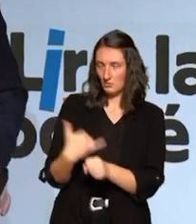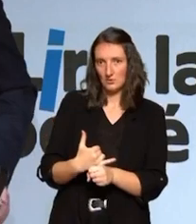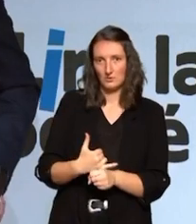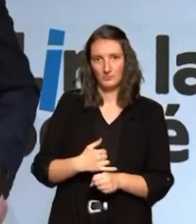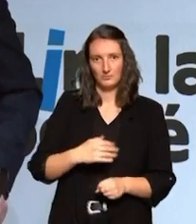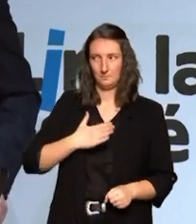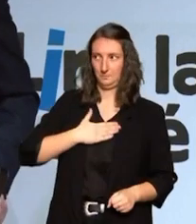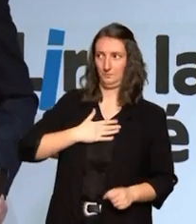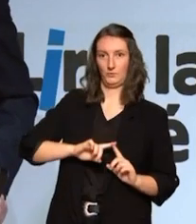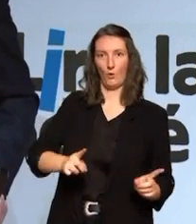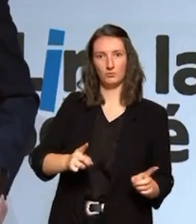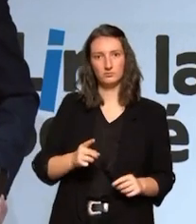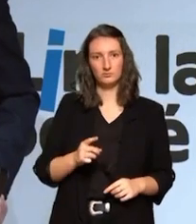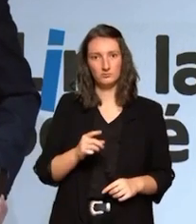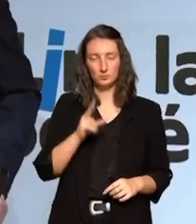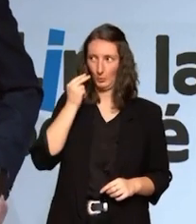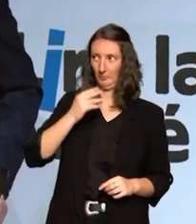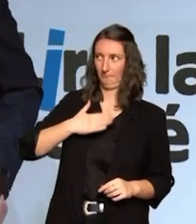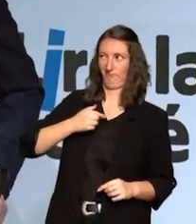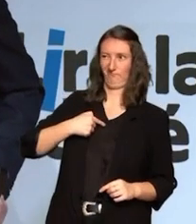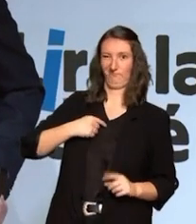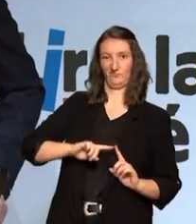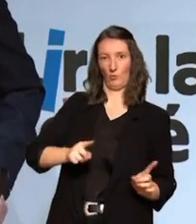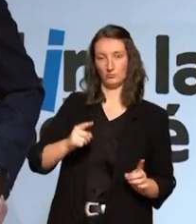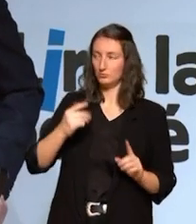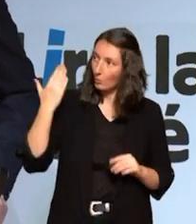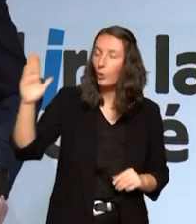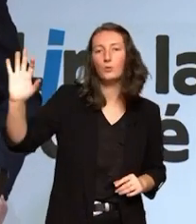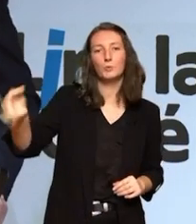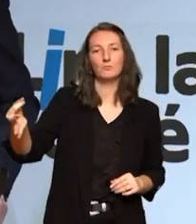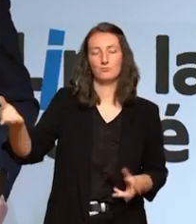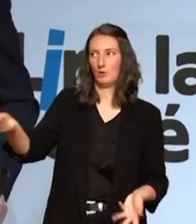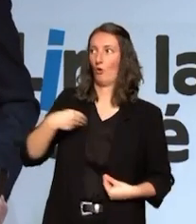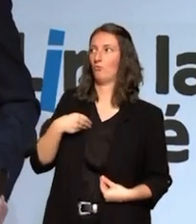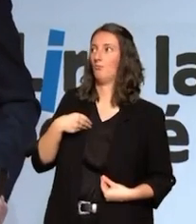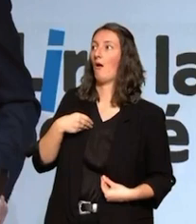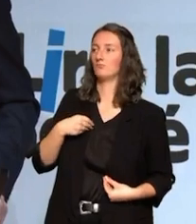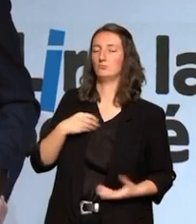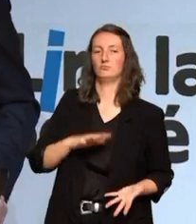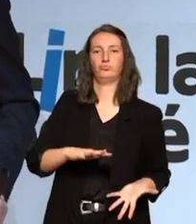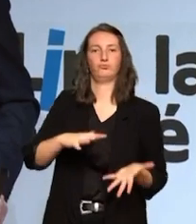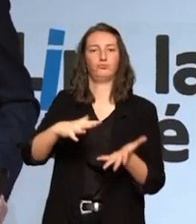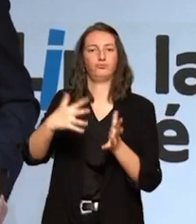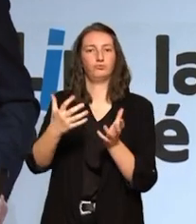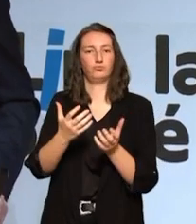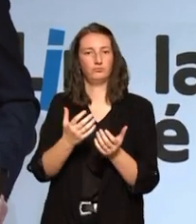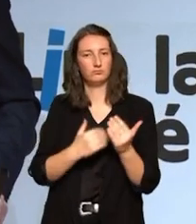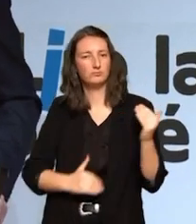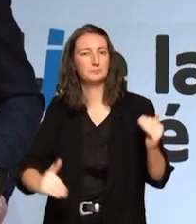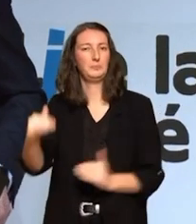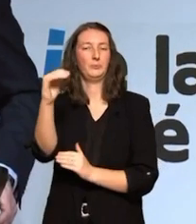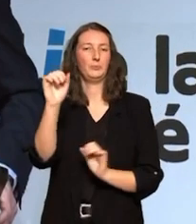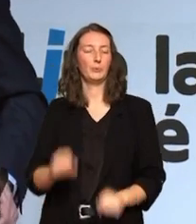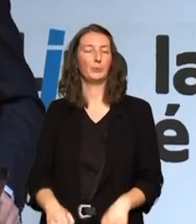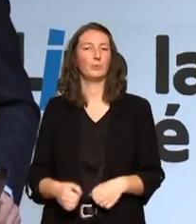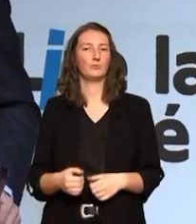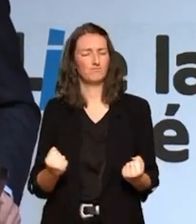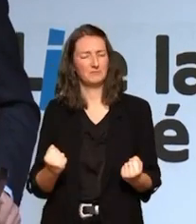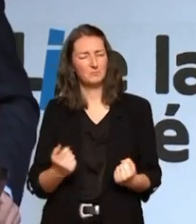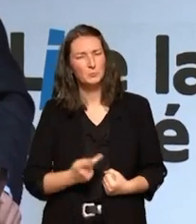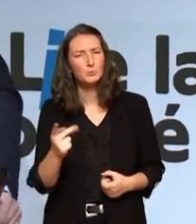une humanité qui n'est pas la vôtre, et votre propre humanité en sort plus grande et plus forte. Jamais je n'aurais pu